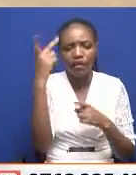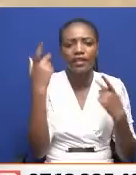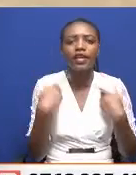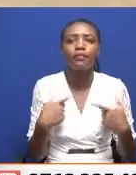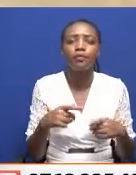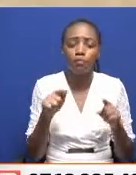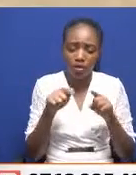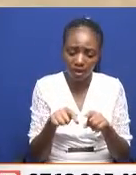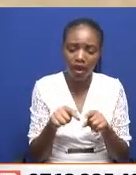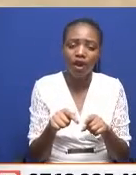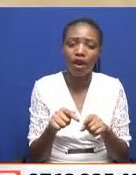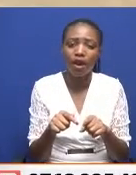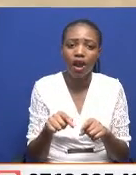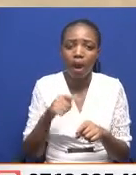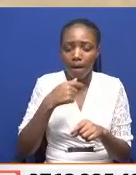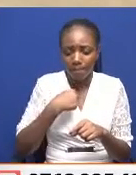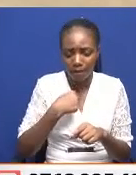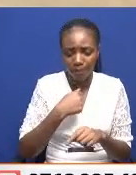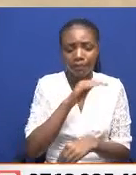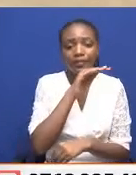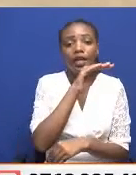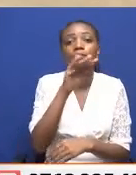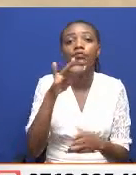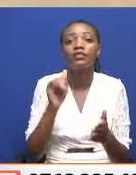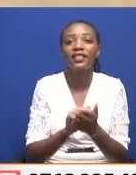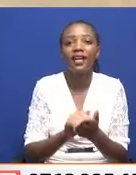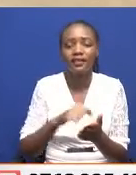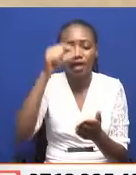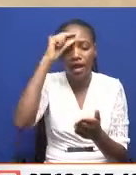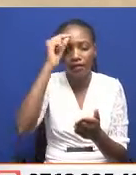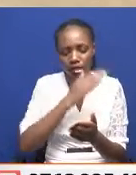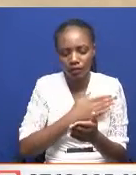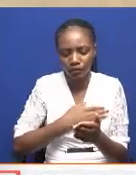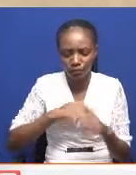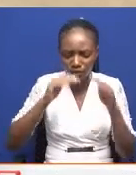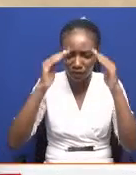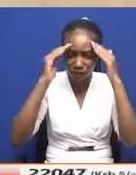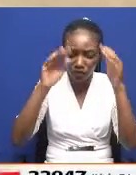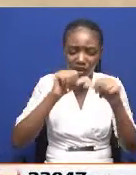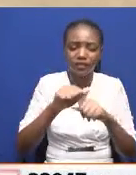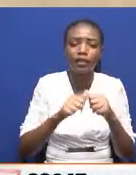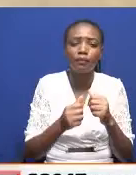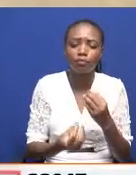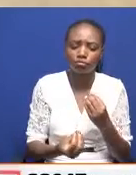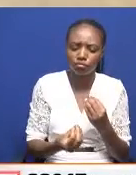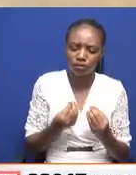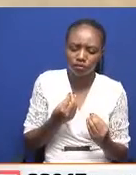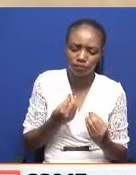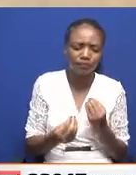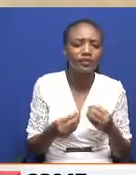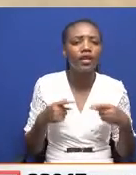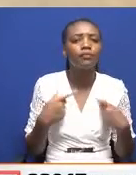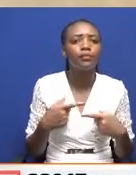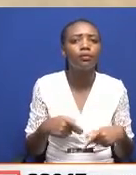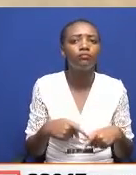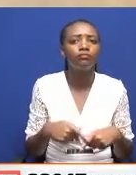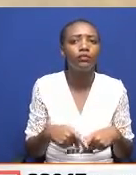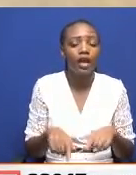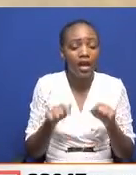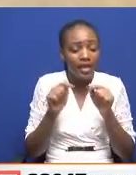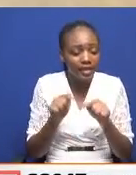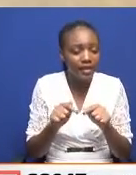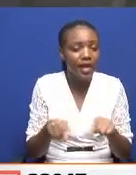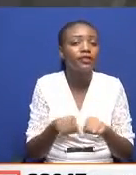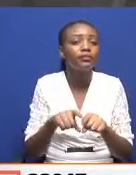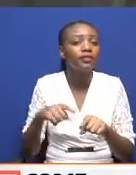nchi ya Kenya, naomba ya kwamba angalia wale mafu sana katika wilaya ya Trans Nzoia na sehemu zingine katika nchi